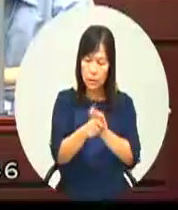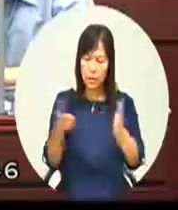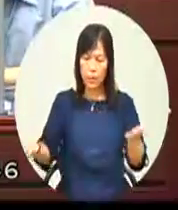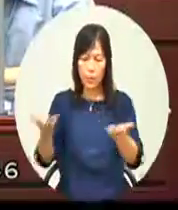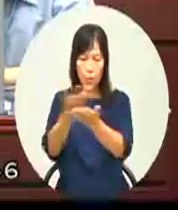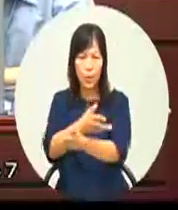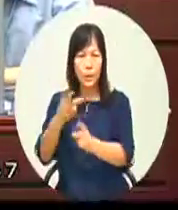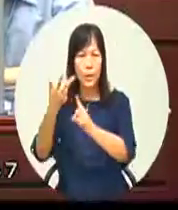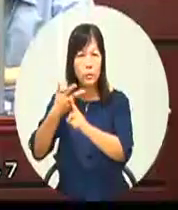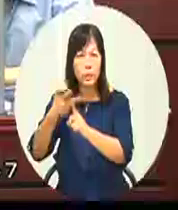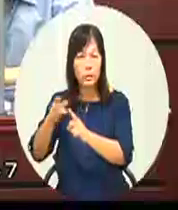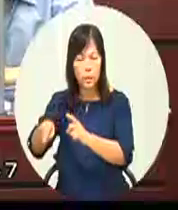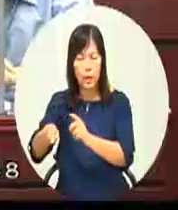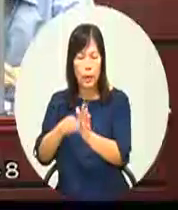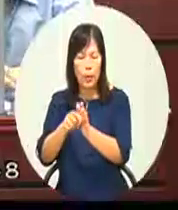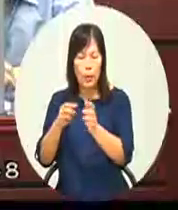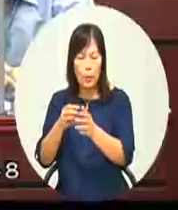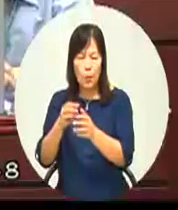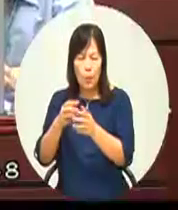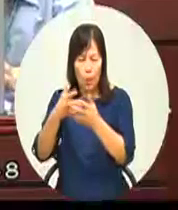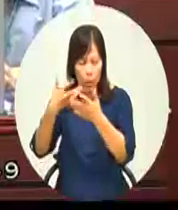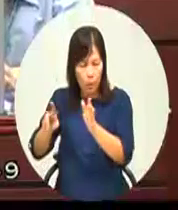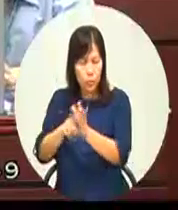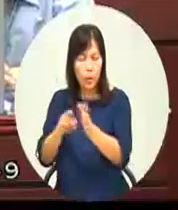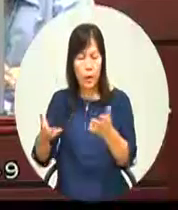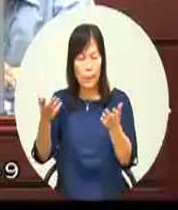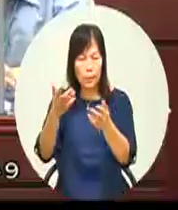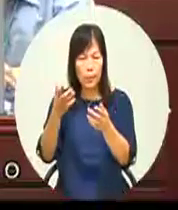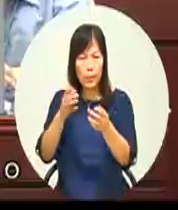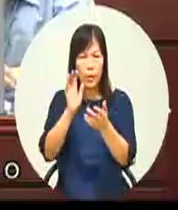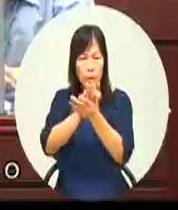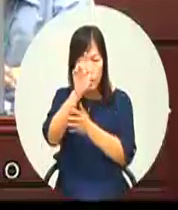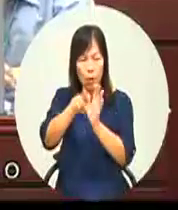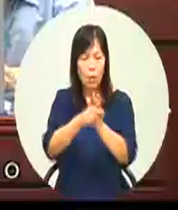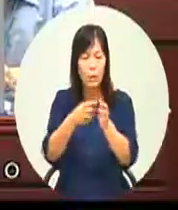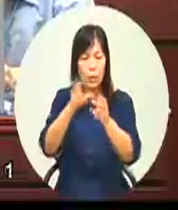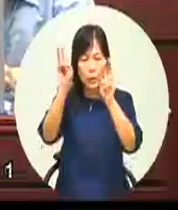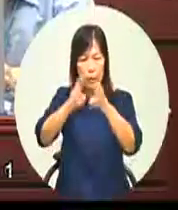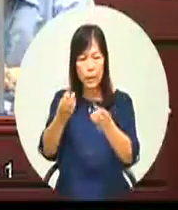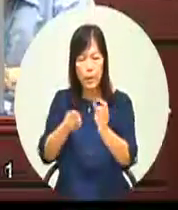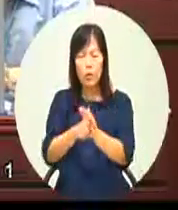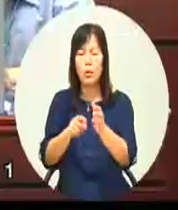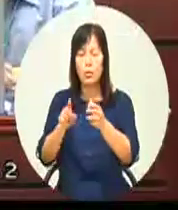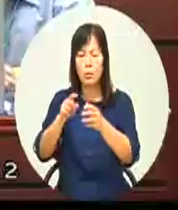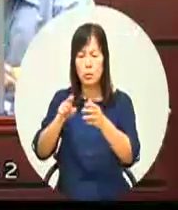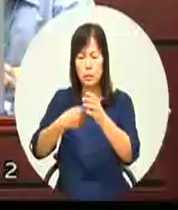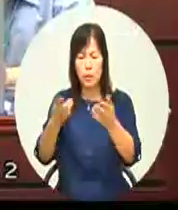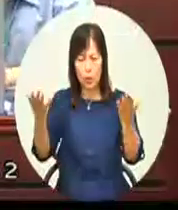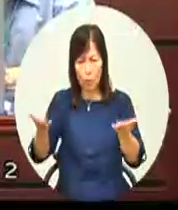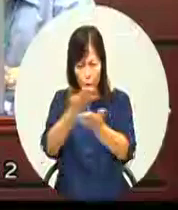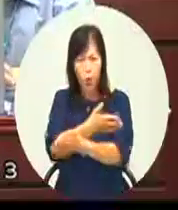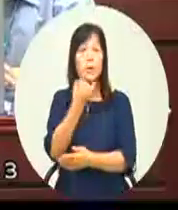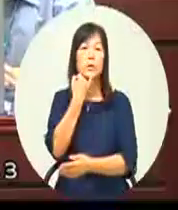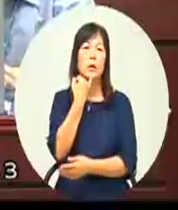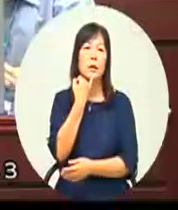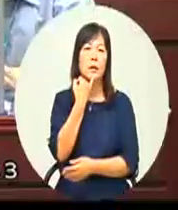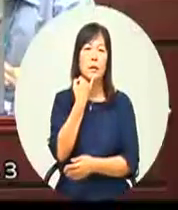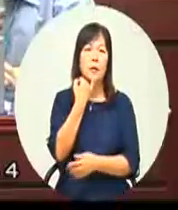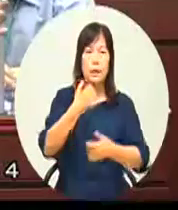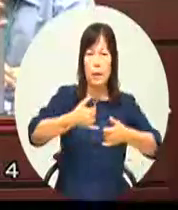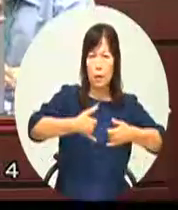商的 密度就很高，所以未来它没有电它只是去交换而已，那它也不会在路